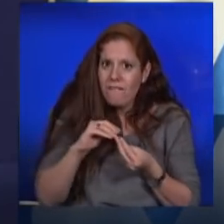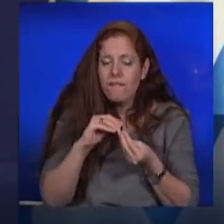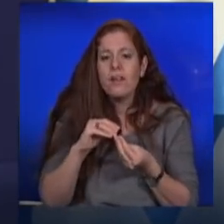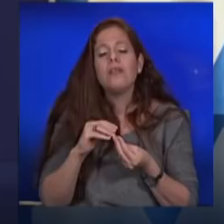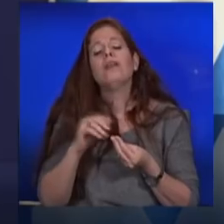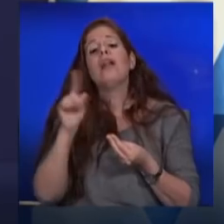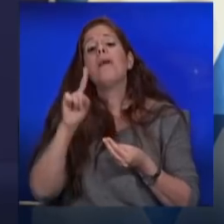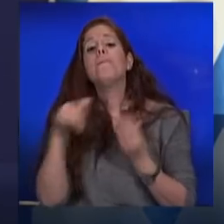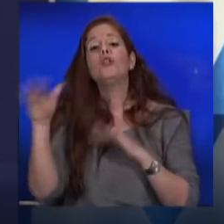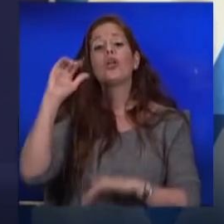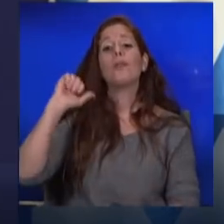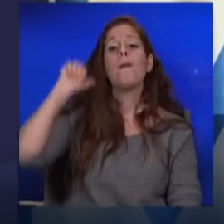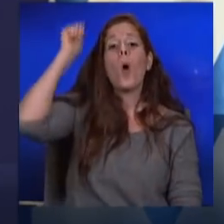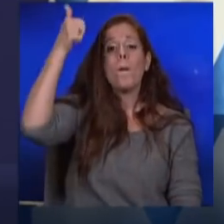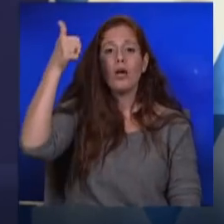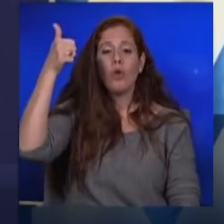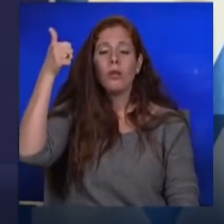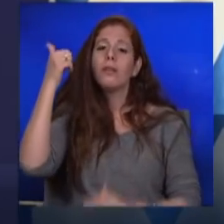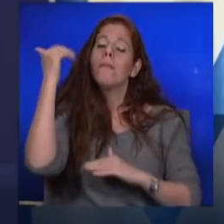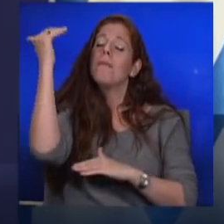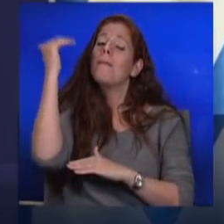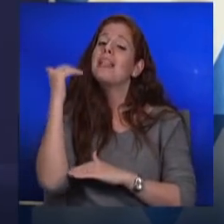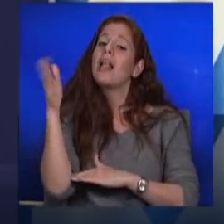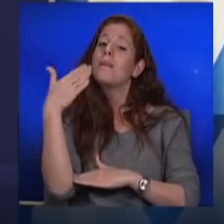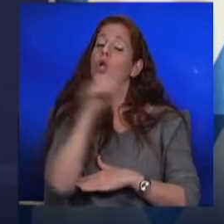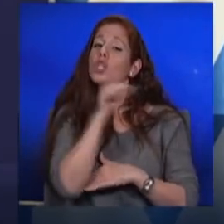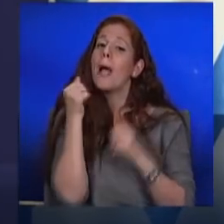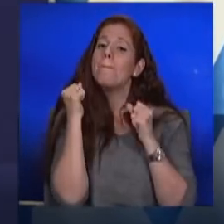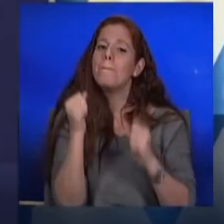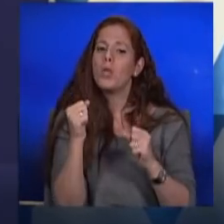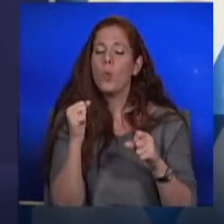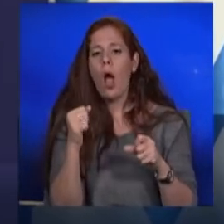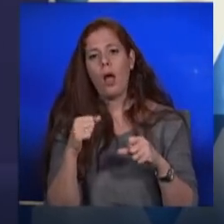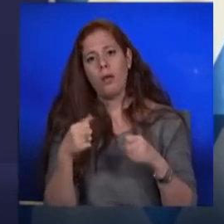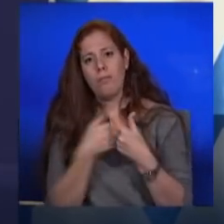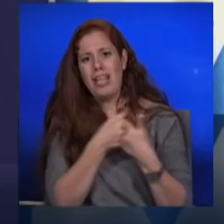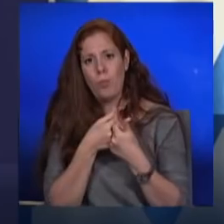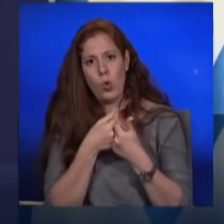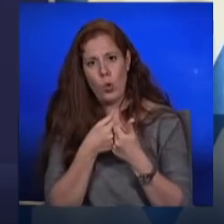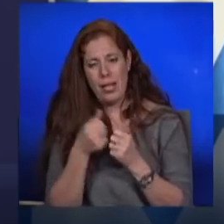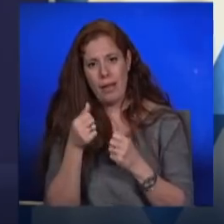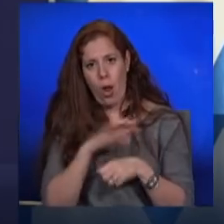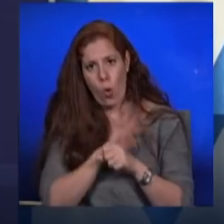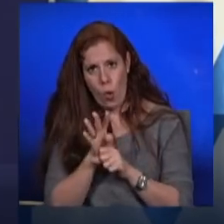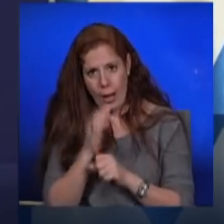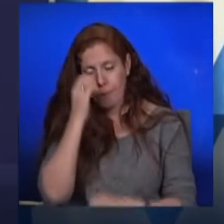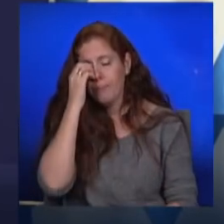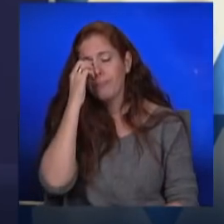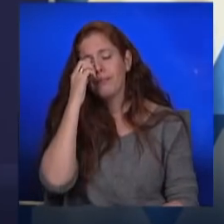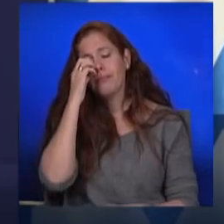הראשון במדד המדינות הפתוחות ביותר בהתמודדות עם הקורונה. אבל כבר אמרתי